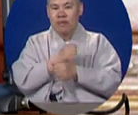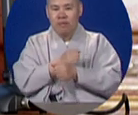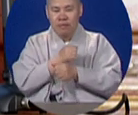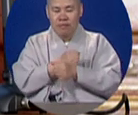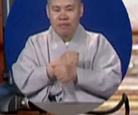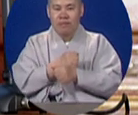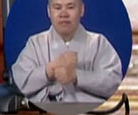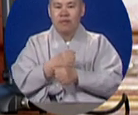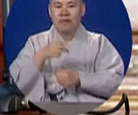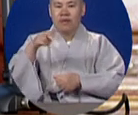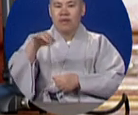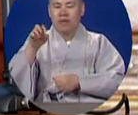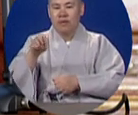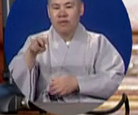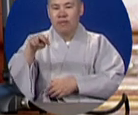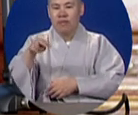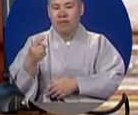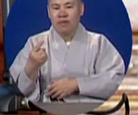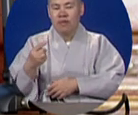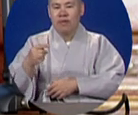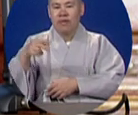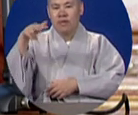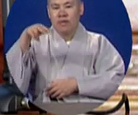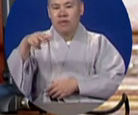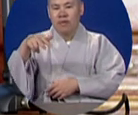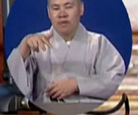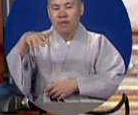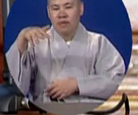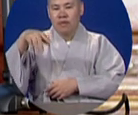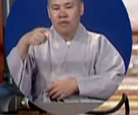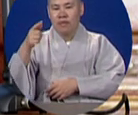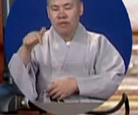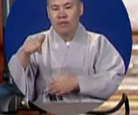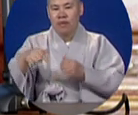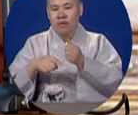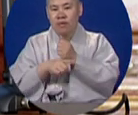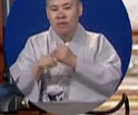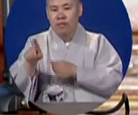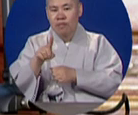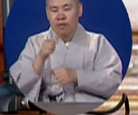심소예요 그 촉이라는 것은 이제 무언가